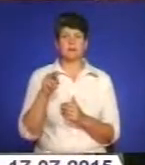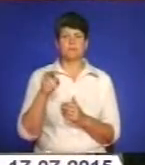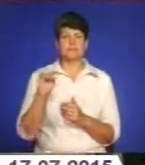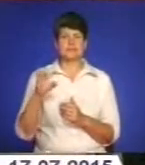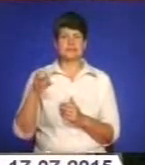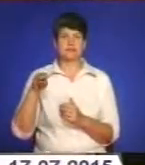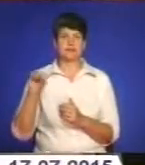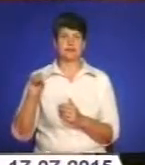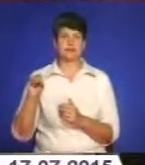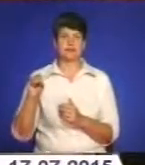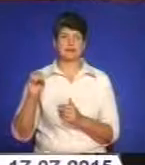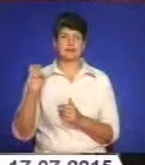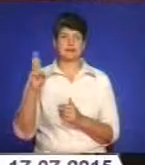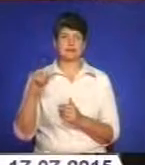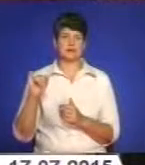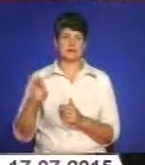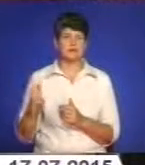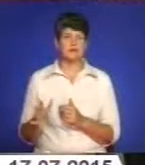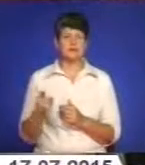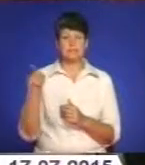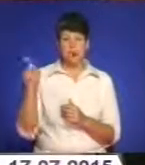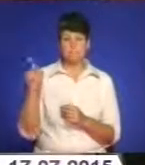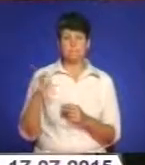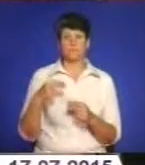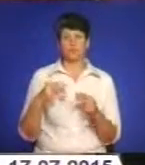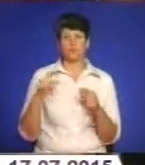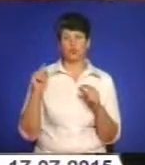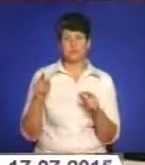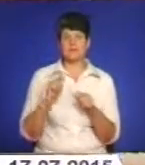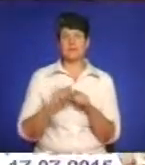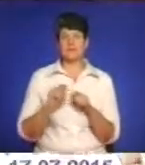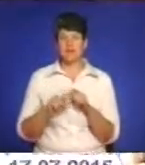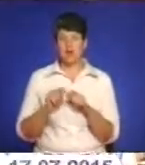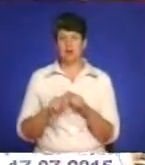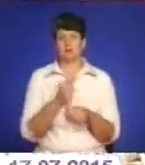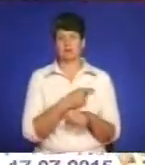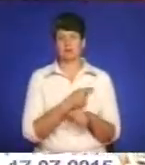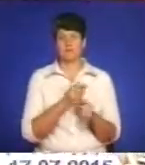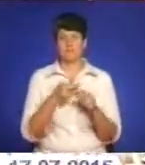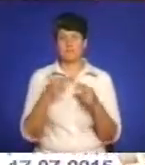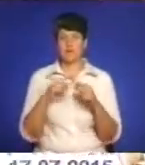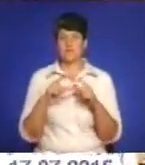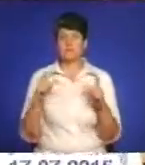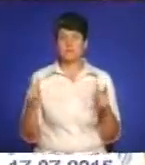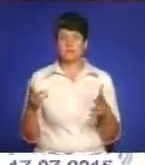громадському харчуванні. Відповідно, там продукція вже перевіряється.